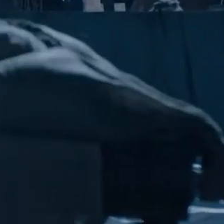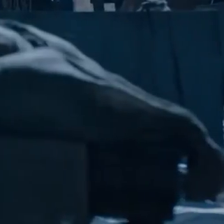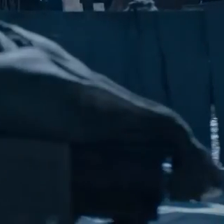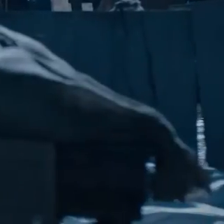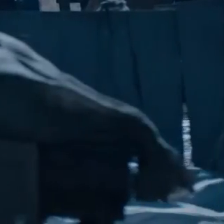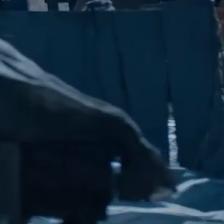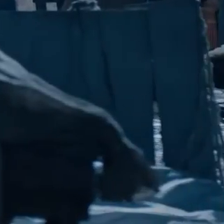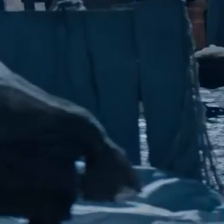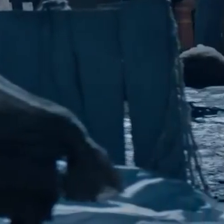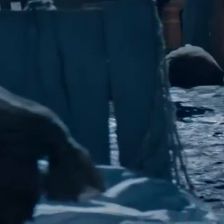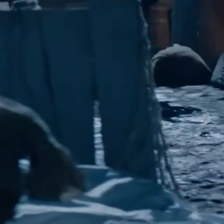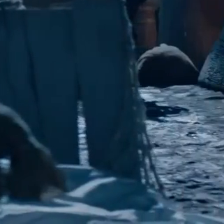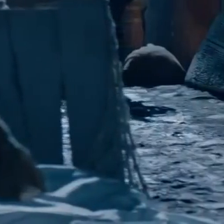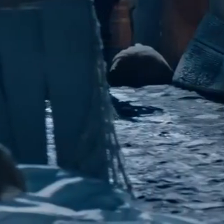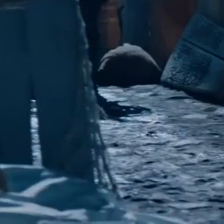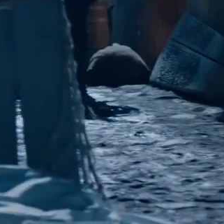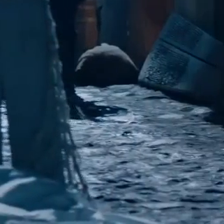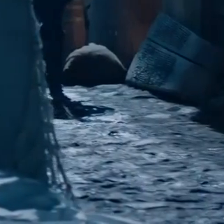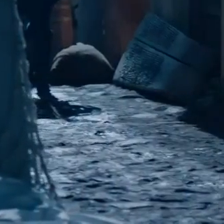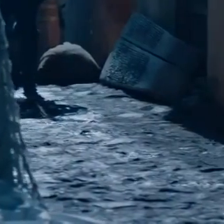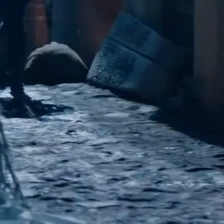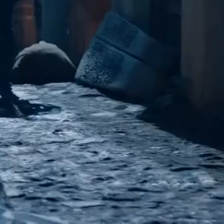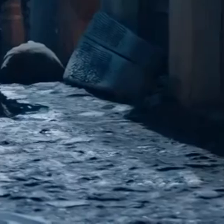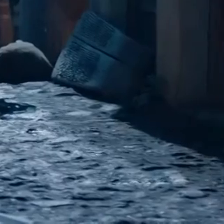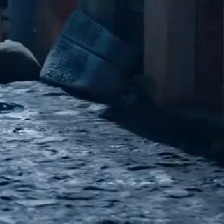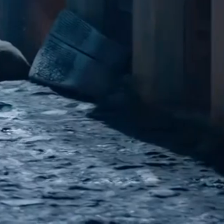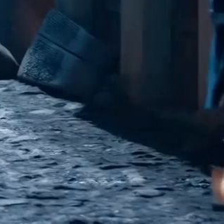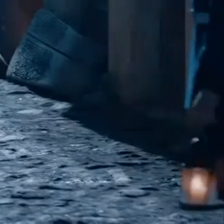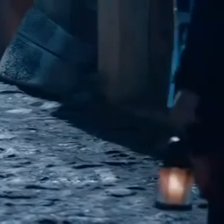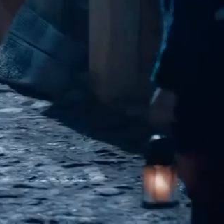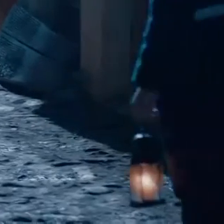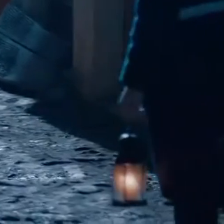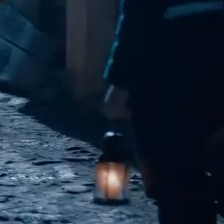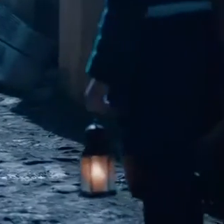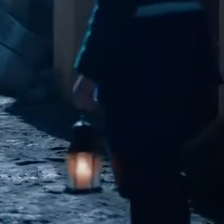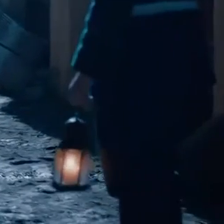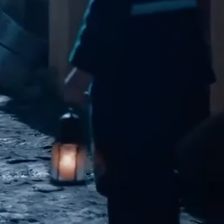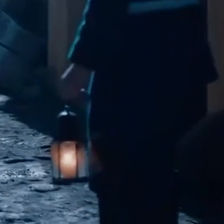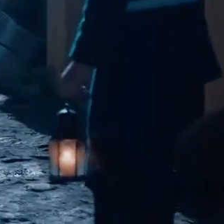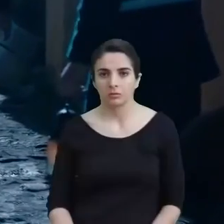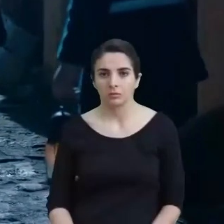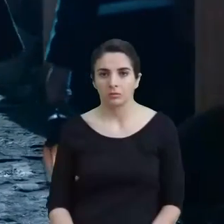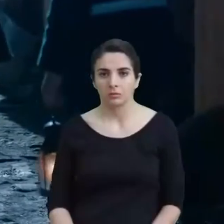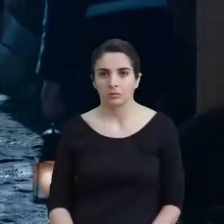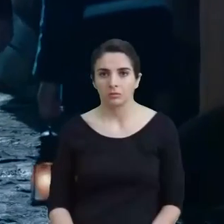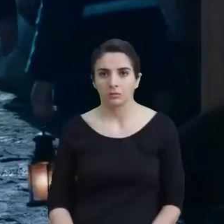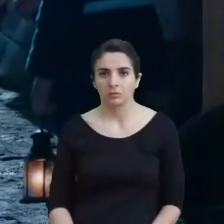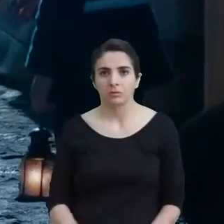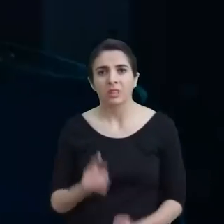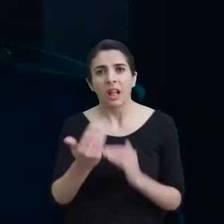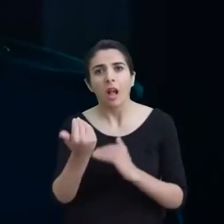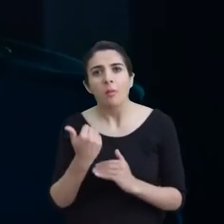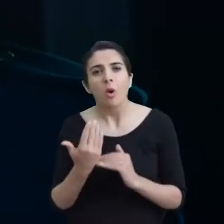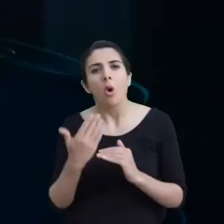Han'ın sokağında ileride fesli adamlardan oluşan bir kalabalık var Mustafa. Hiç o tarafa bakmadan direkt sağ tarafa yürüdü. Siz gelene